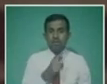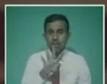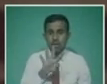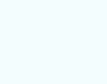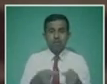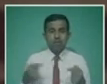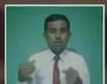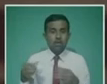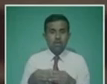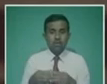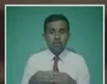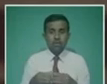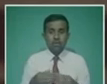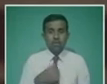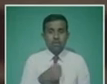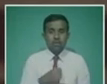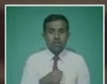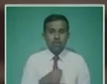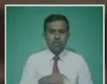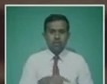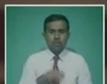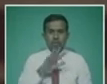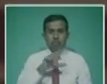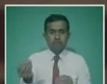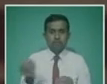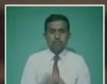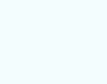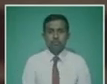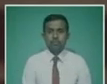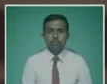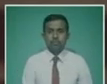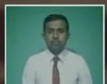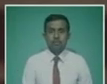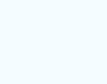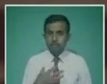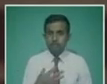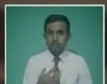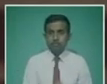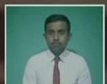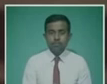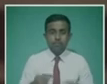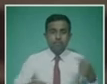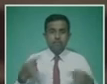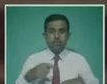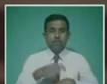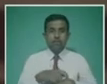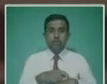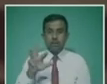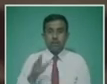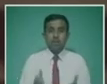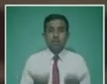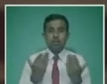දෙනවා. විපක්ෂයට අපිට ආණ්ඩු පක්ෂයට වඩා විනාඩි 57ක් වැඩි ලැබෙනවා. හැබැයි පහුගිය දවස්වල විවාදයේ වෙලාවට පටන් නොගැනීම